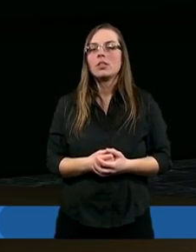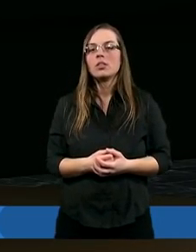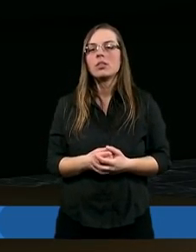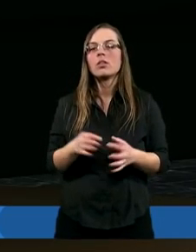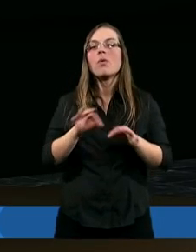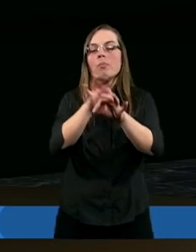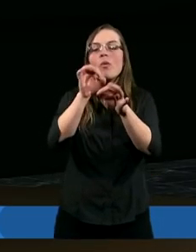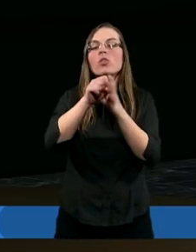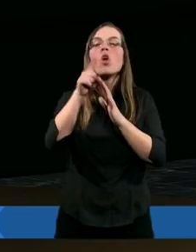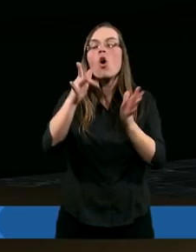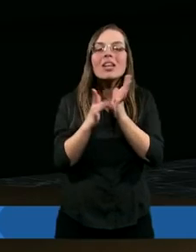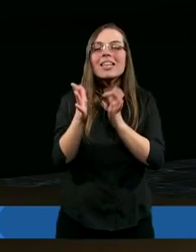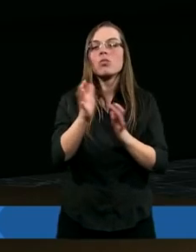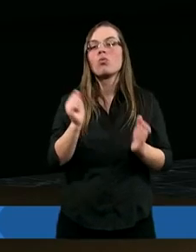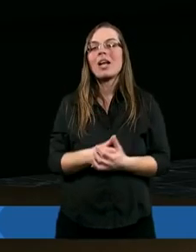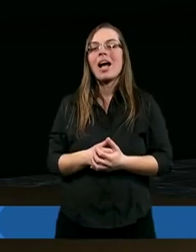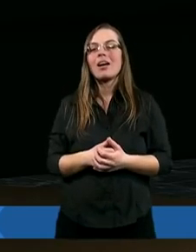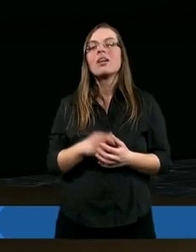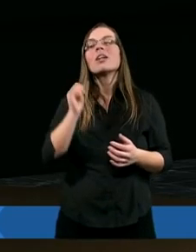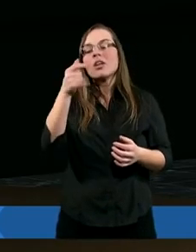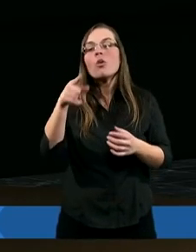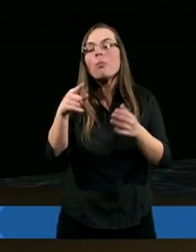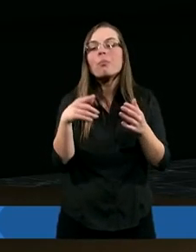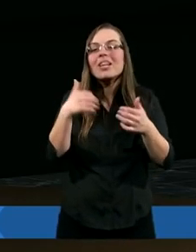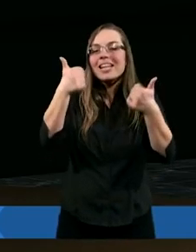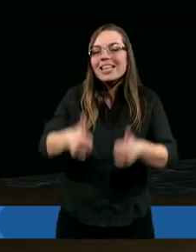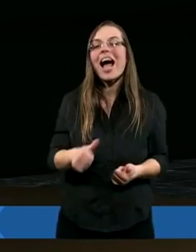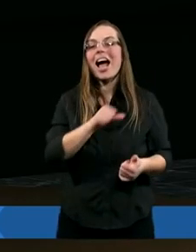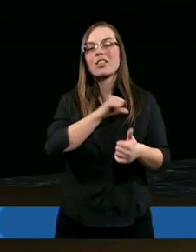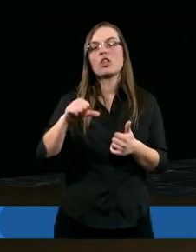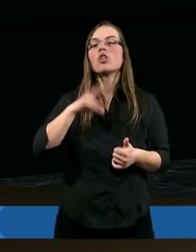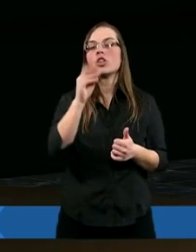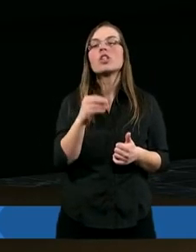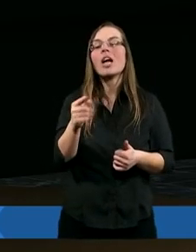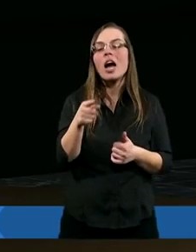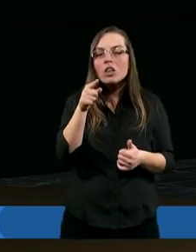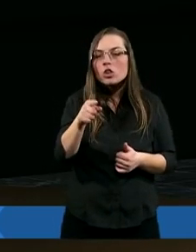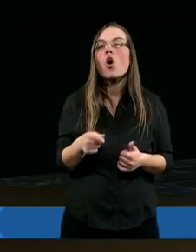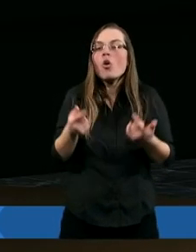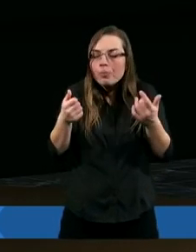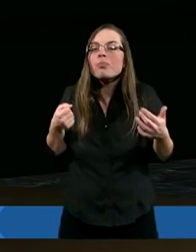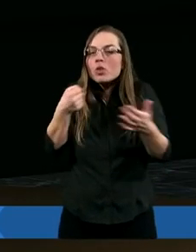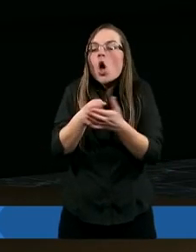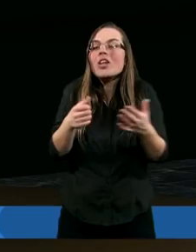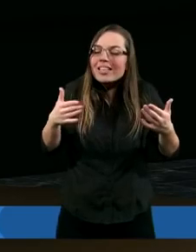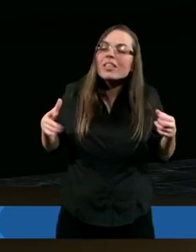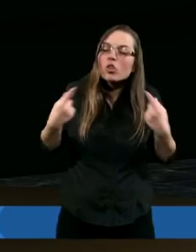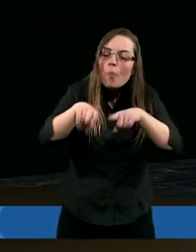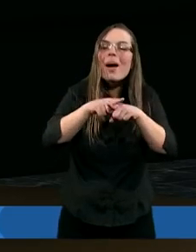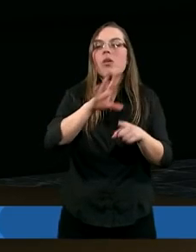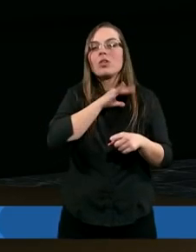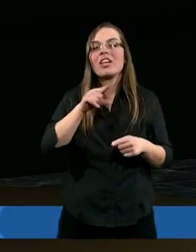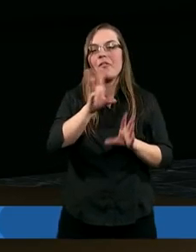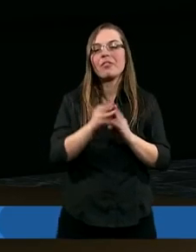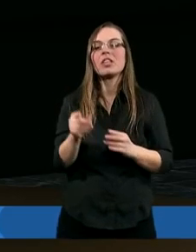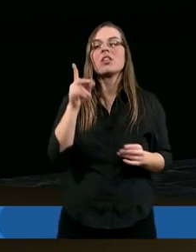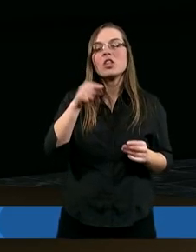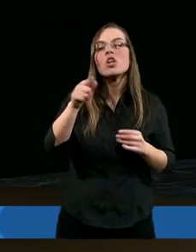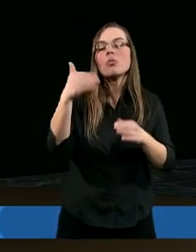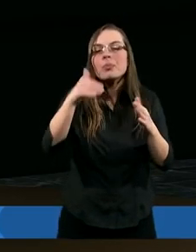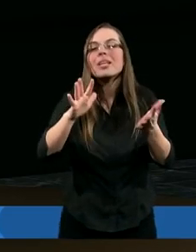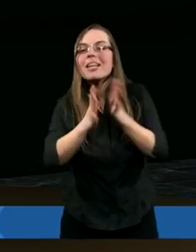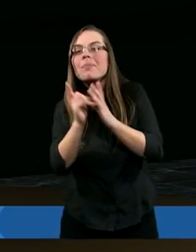ale jest jeszcze jakaś szansa, że to się stanie, że dotrze do nich, że się